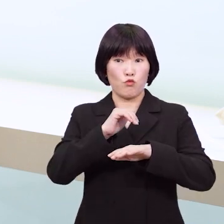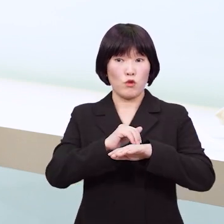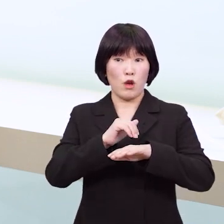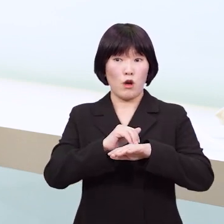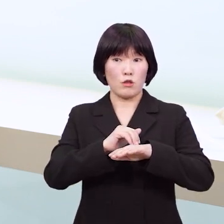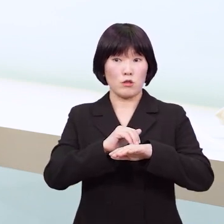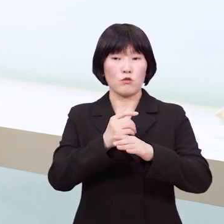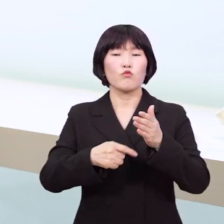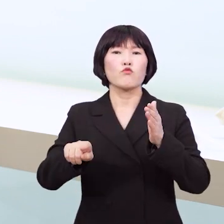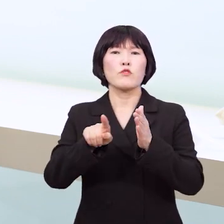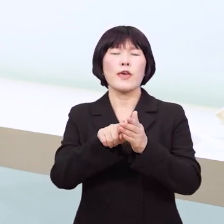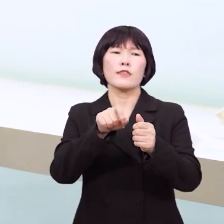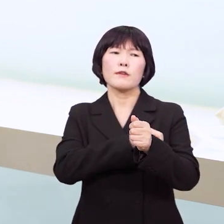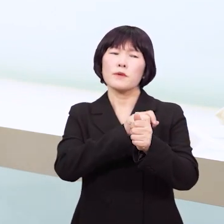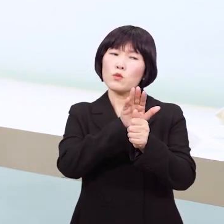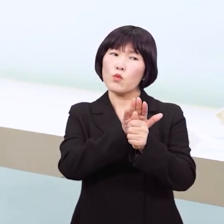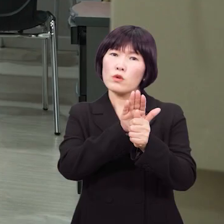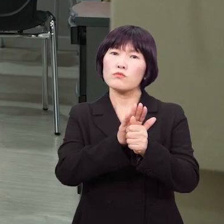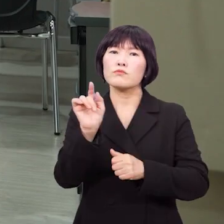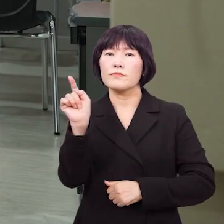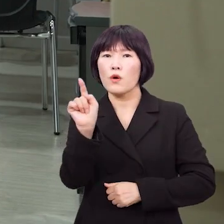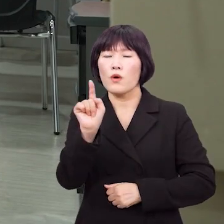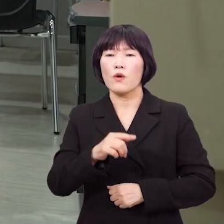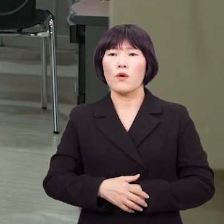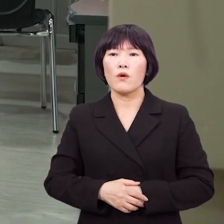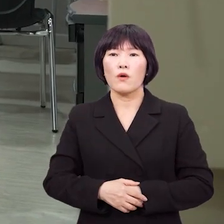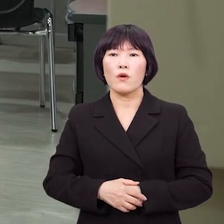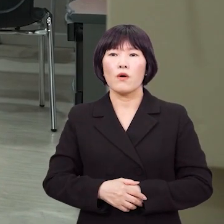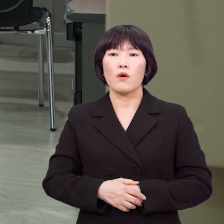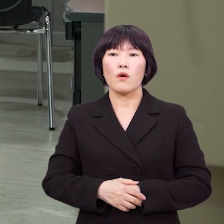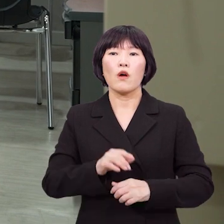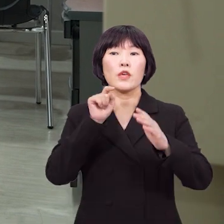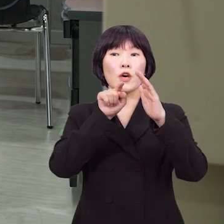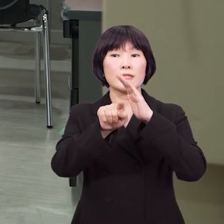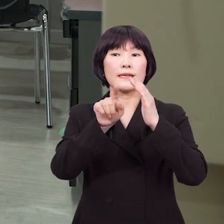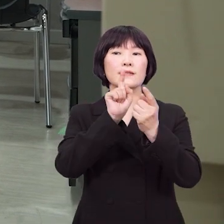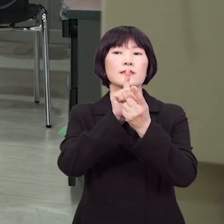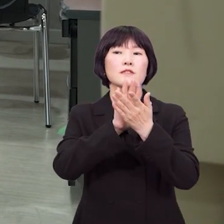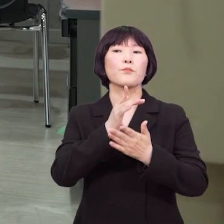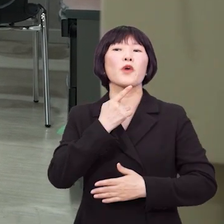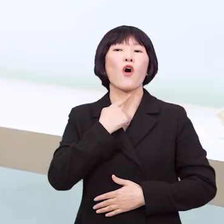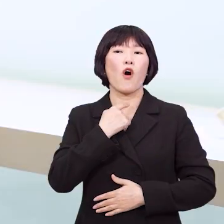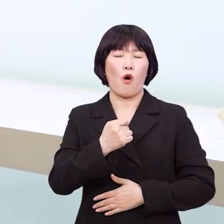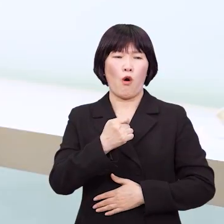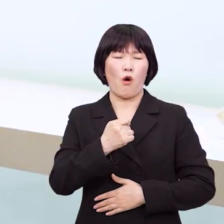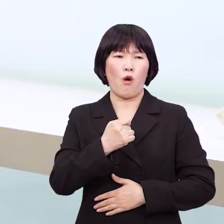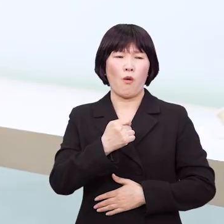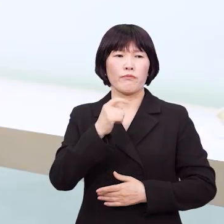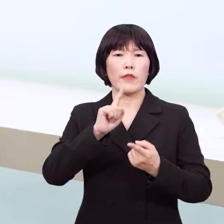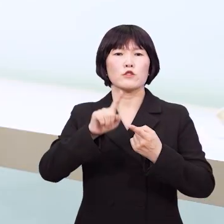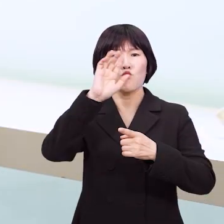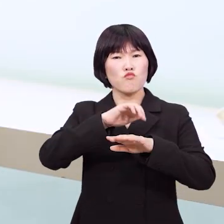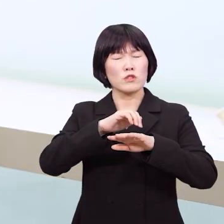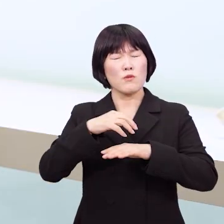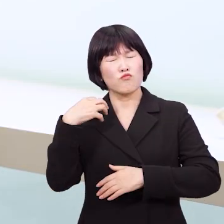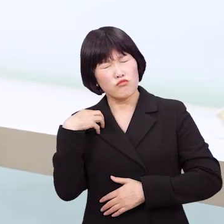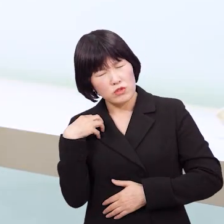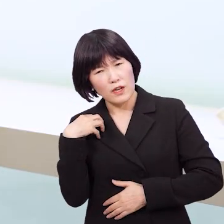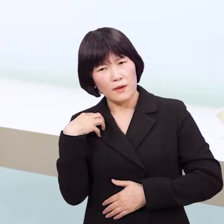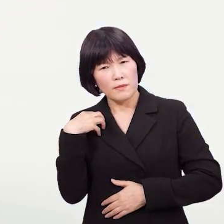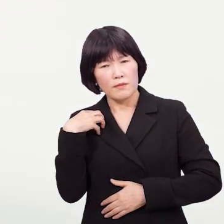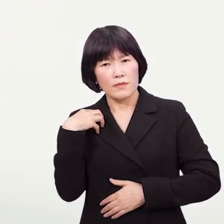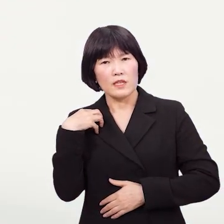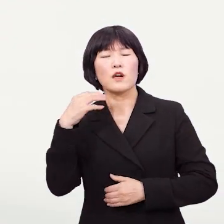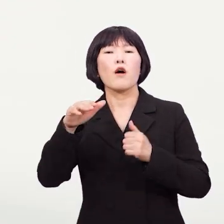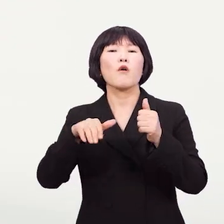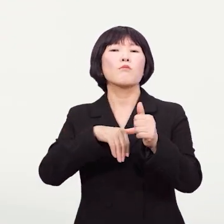지원하거나 제공하는 게 있나요? 현장에 직접 좀 경험하는 거에 대해서 부담이 조금 있더라고요. 그래서 편안한 환경을 조금 제공을 하고